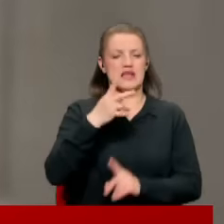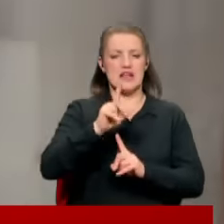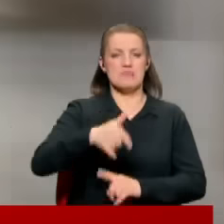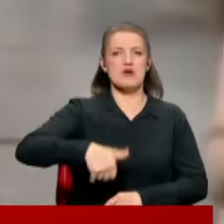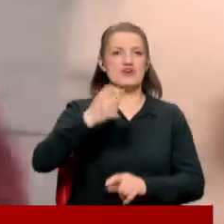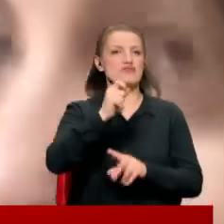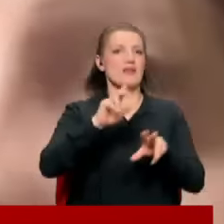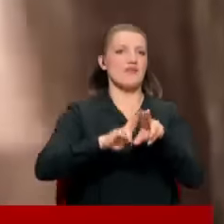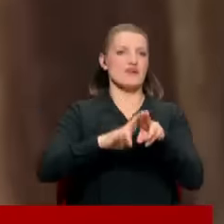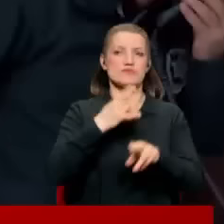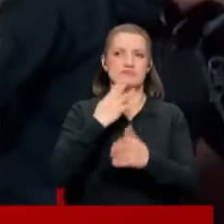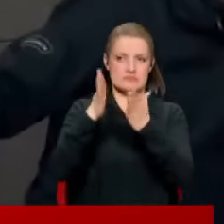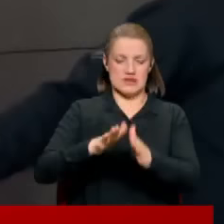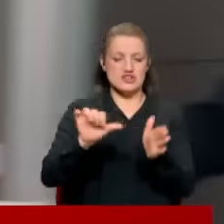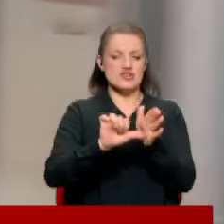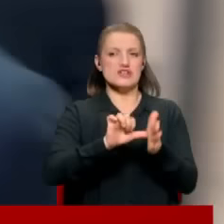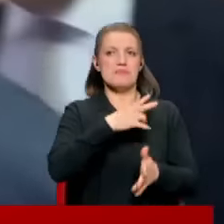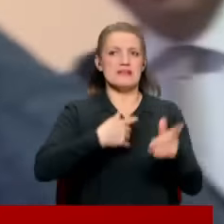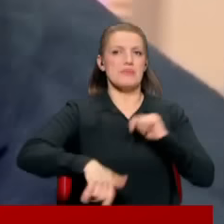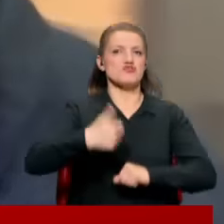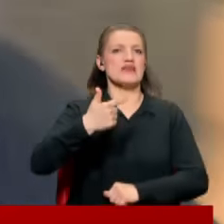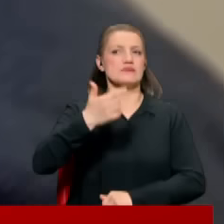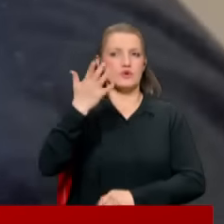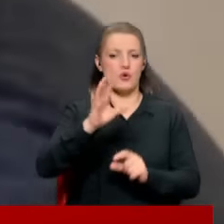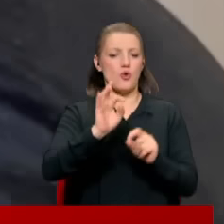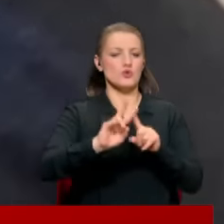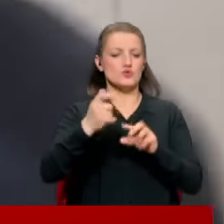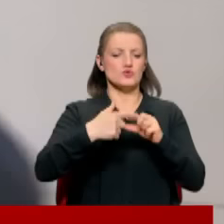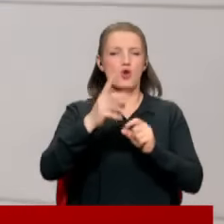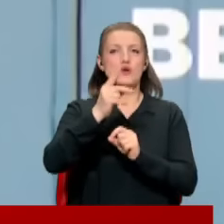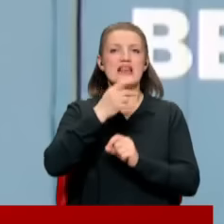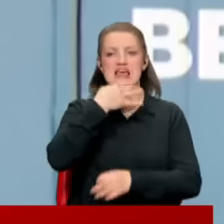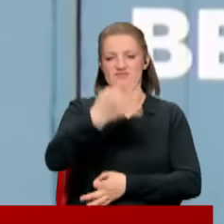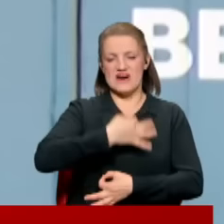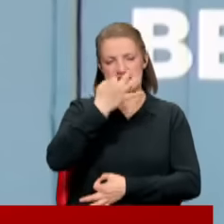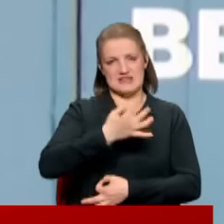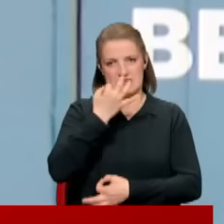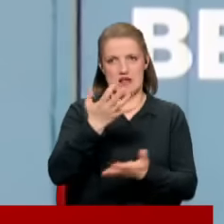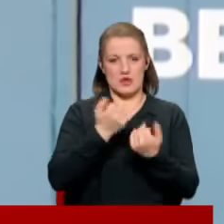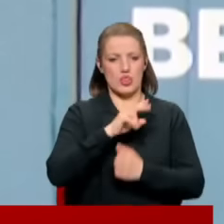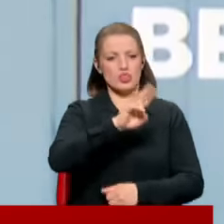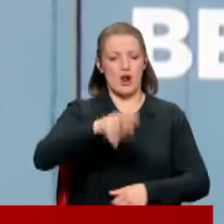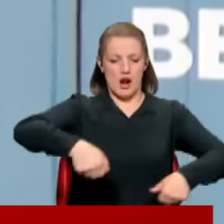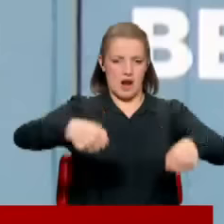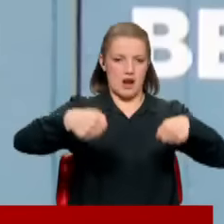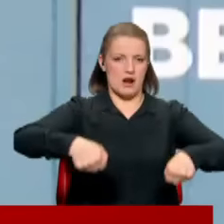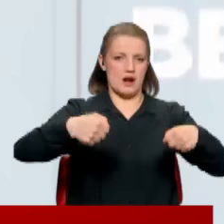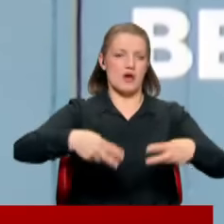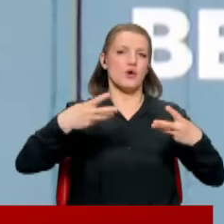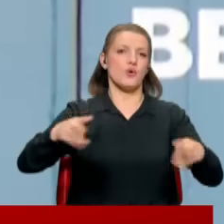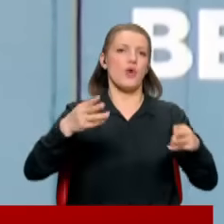Canan Kaftancıoğlu ve Şişli Belediye Başkan Yardımcısı Onur Öksel'in ifadesi alındı. Dolar çantalar,